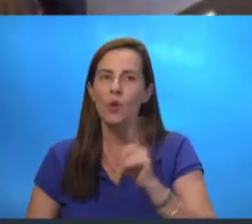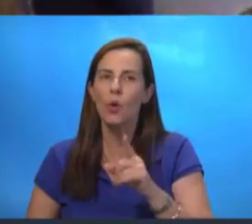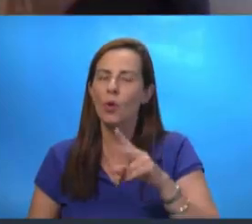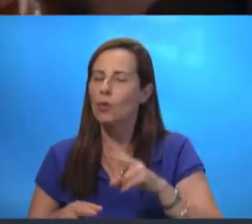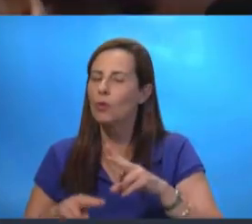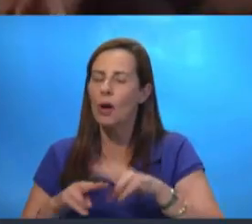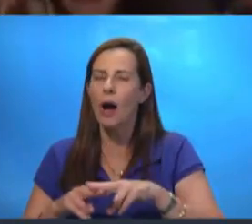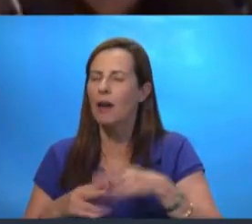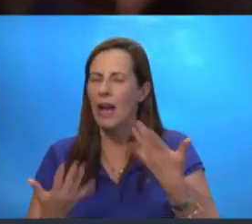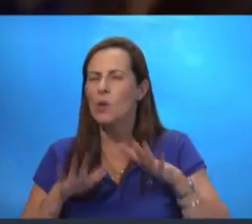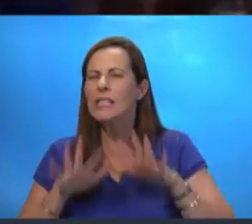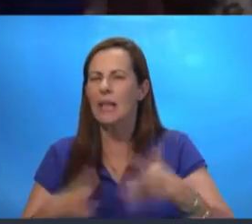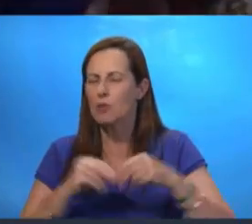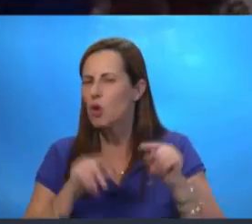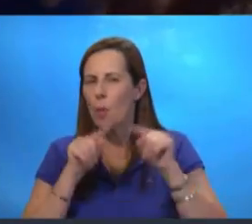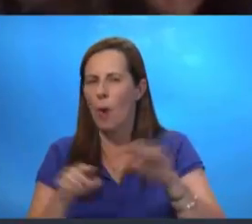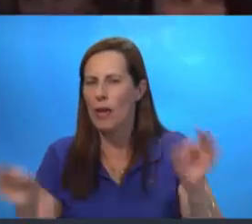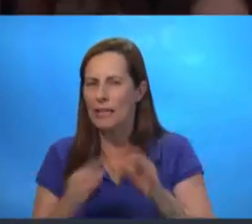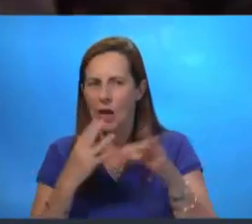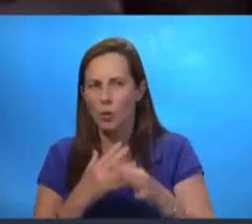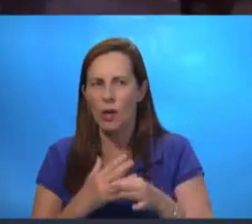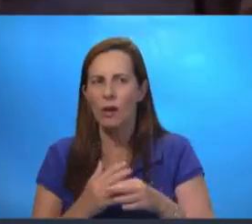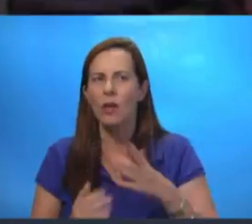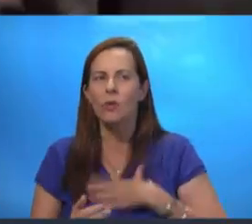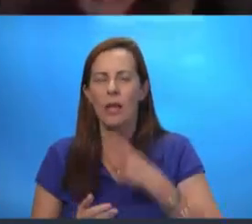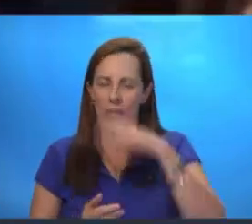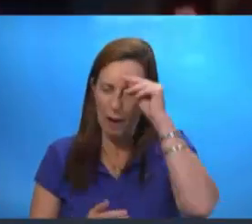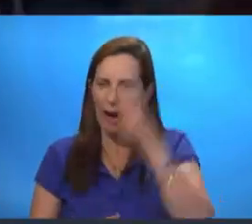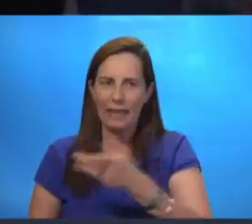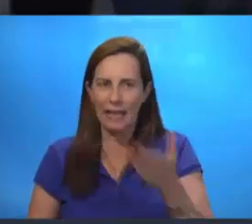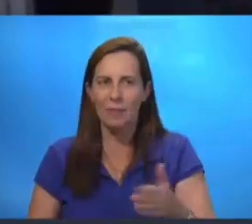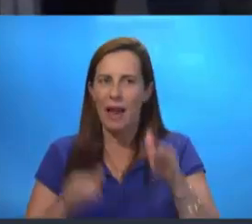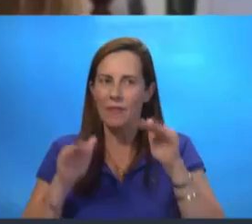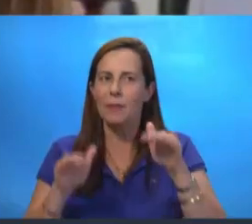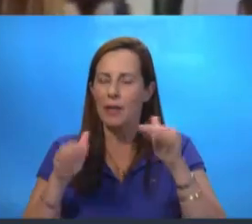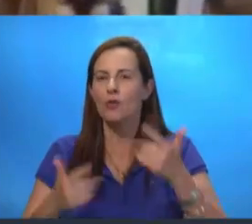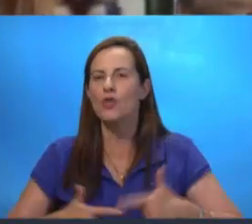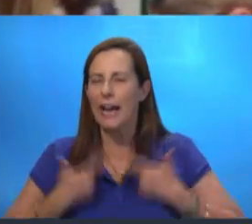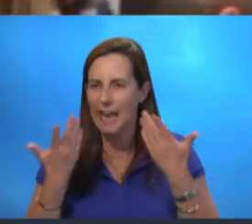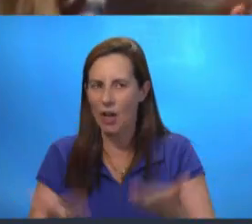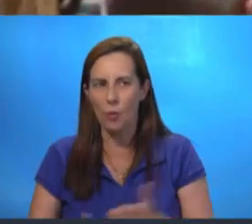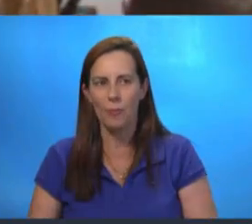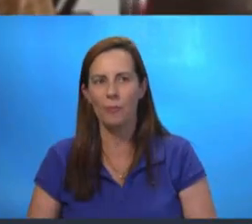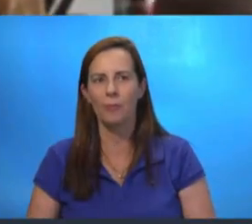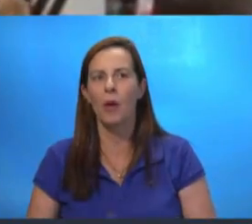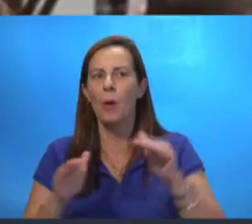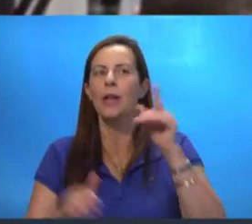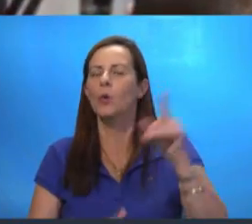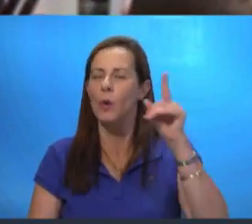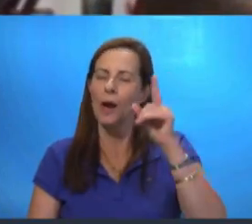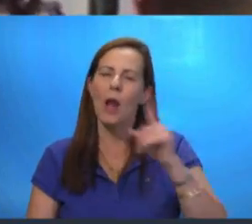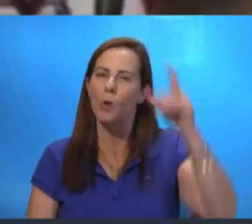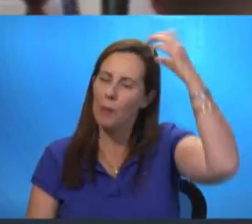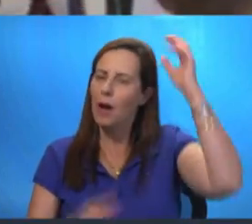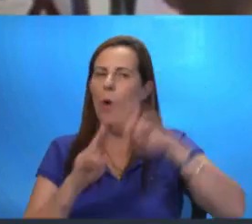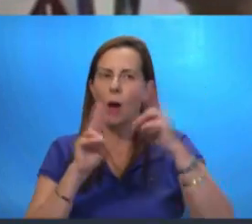תינה על כך שלא הגיעו לטקס. אז אני רוצה לבקש מהחתנים לברך את ברכת שהחיינו. ברוך אתה ה' אלוהינו